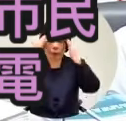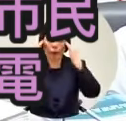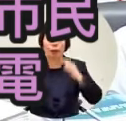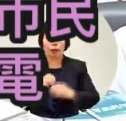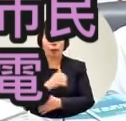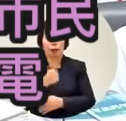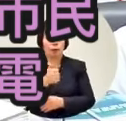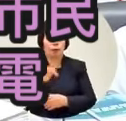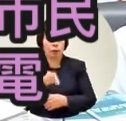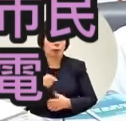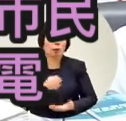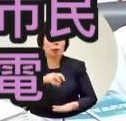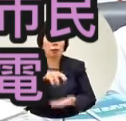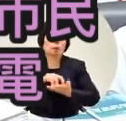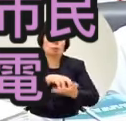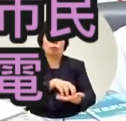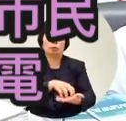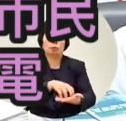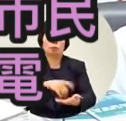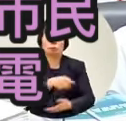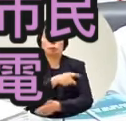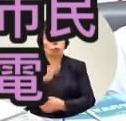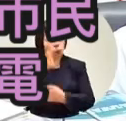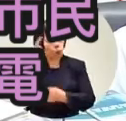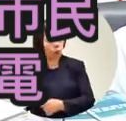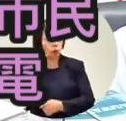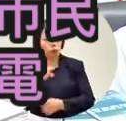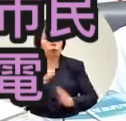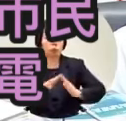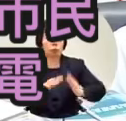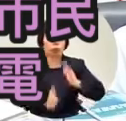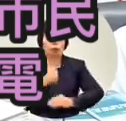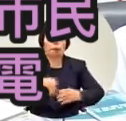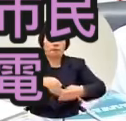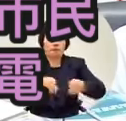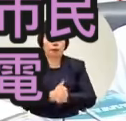求市长要马上立即除役，为什么不想想